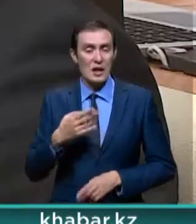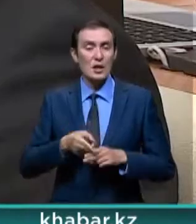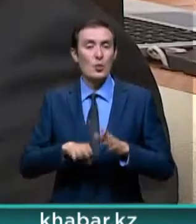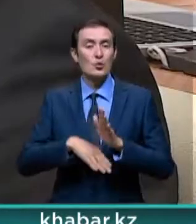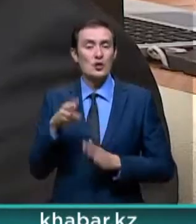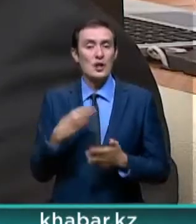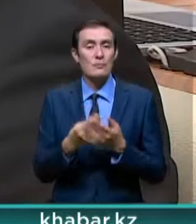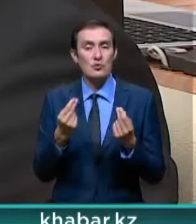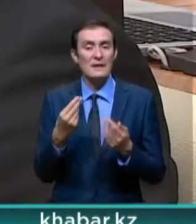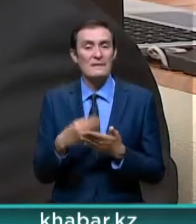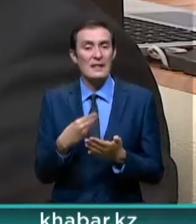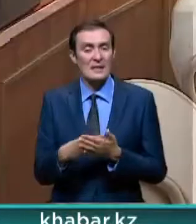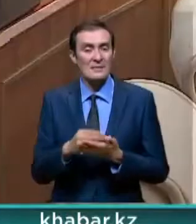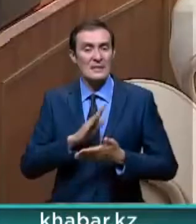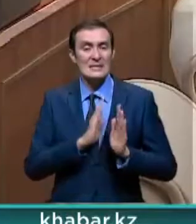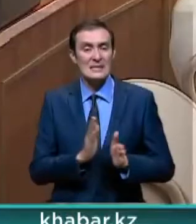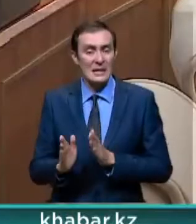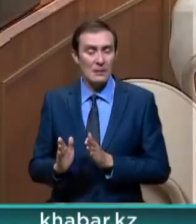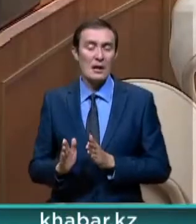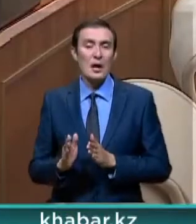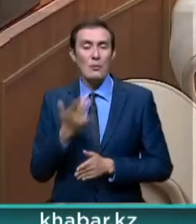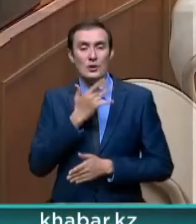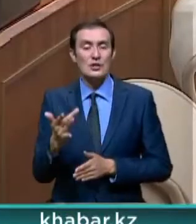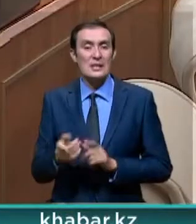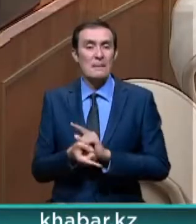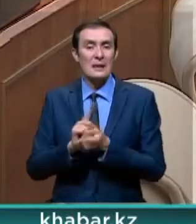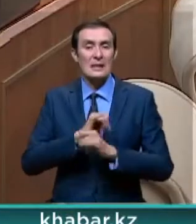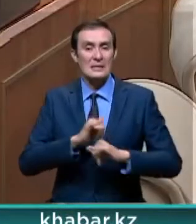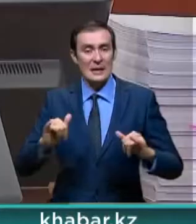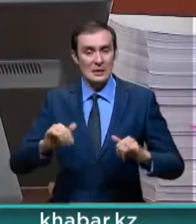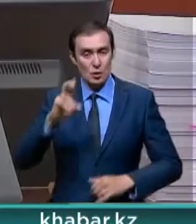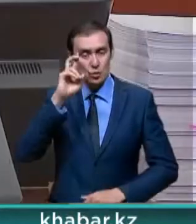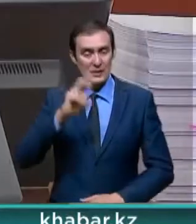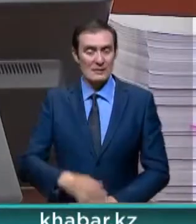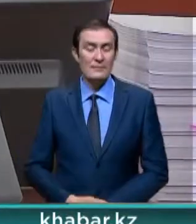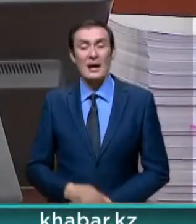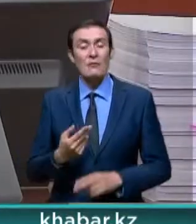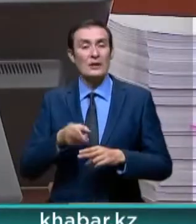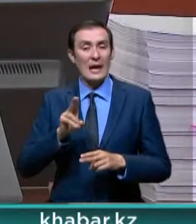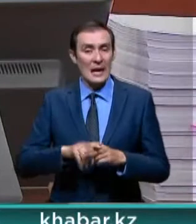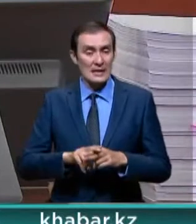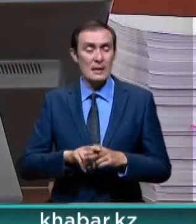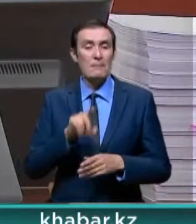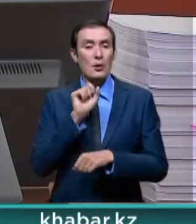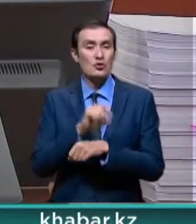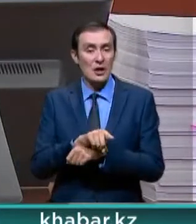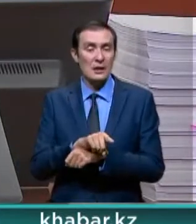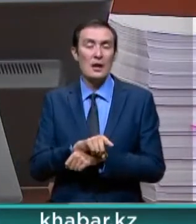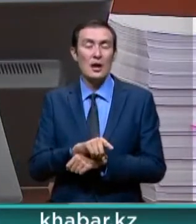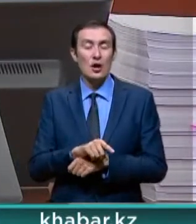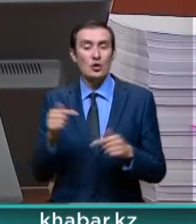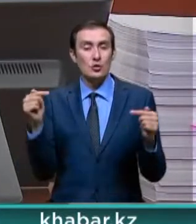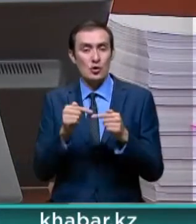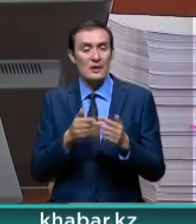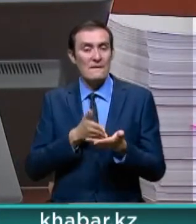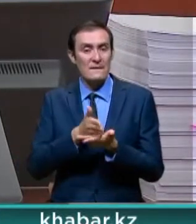улучшение бюджетно-финансовой системы, продолжение политической модернизации страны. Все эти поручения задают четкий